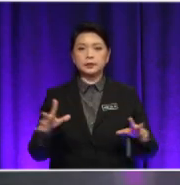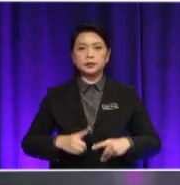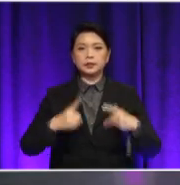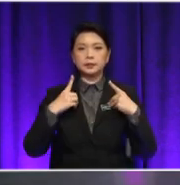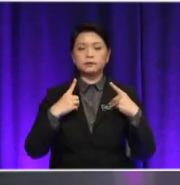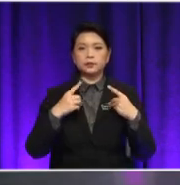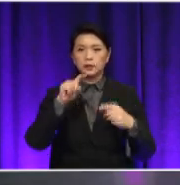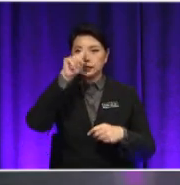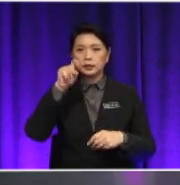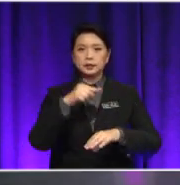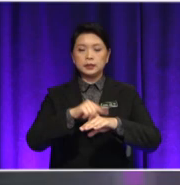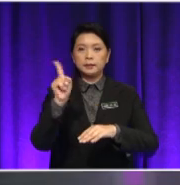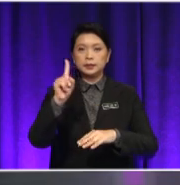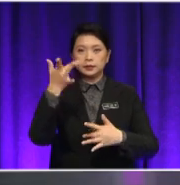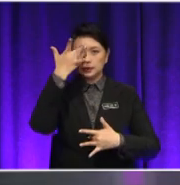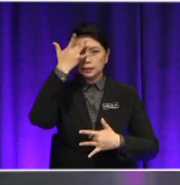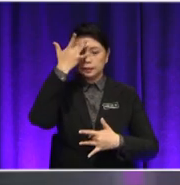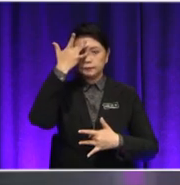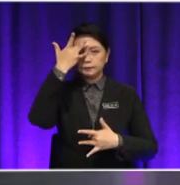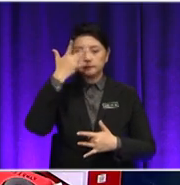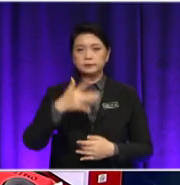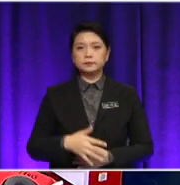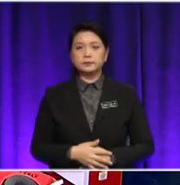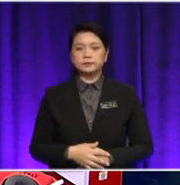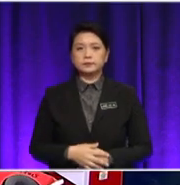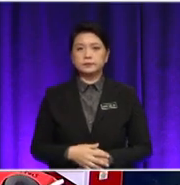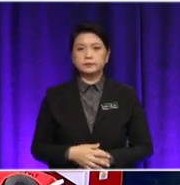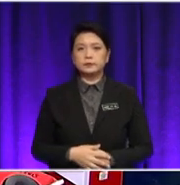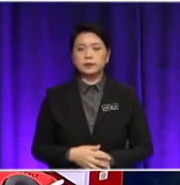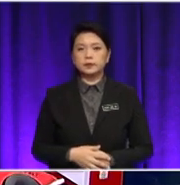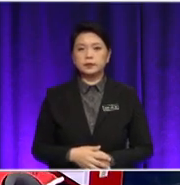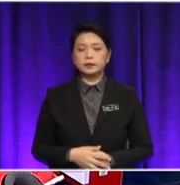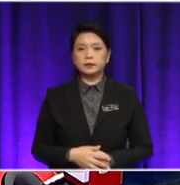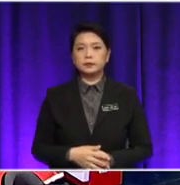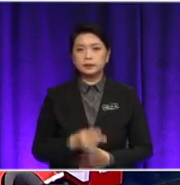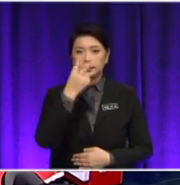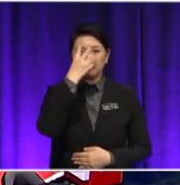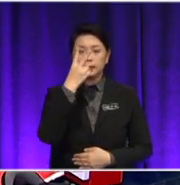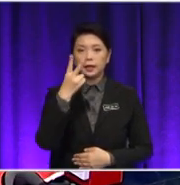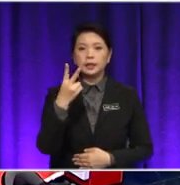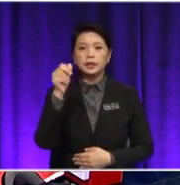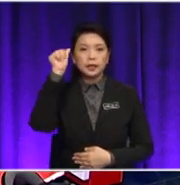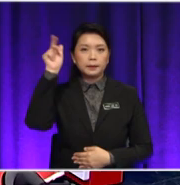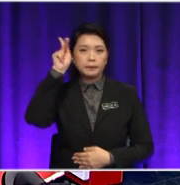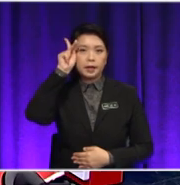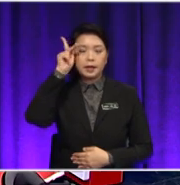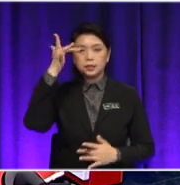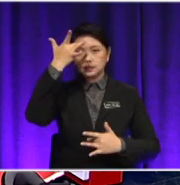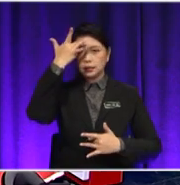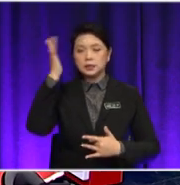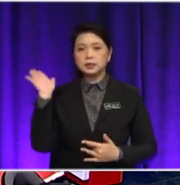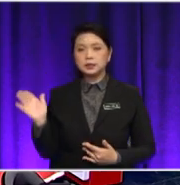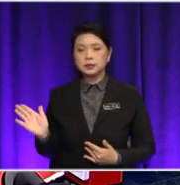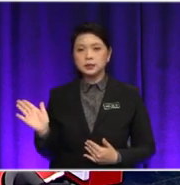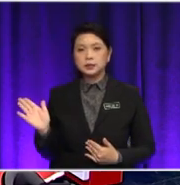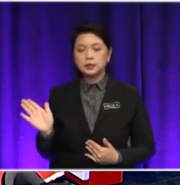dia sakit. Akmal? Ya, sakit. Ho. Nampak. Dia sakit di situ ya. Jadi, saya minta maaf cikgu,